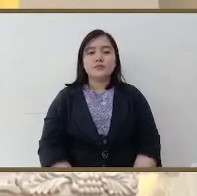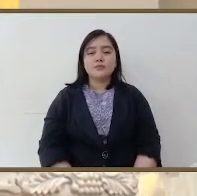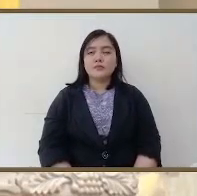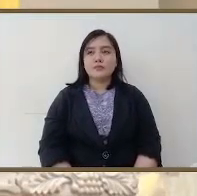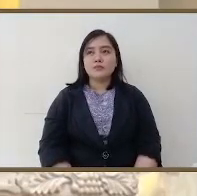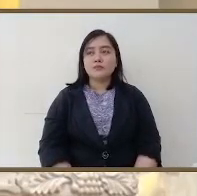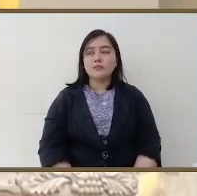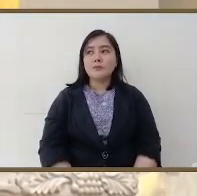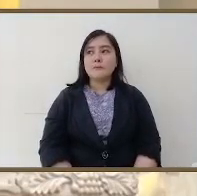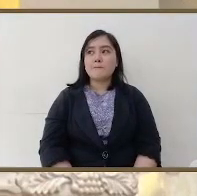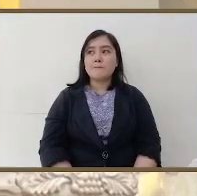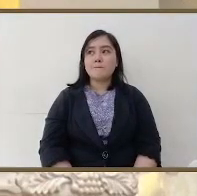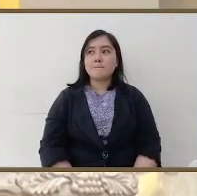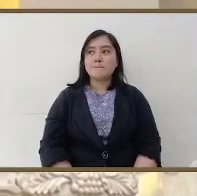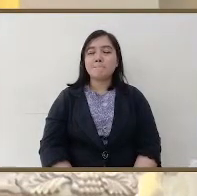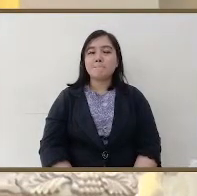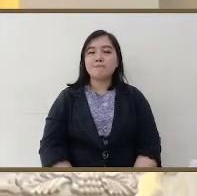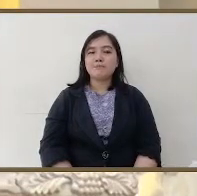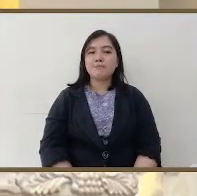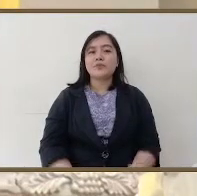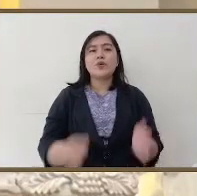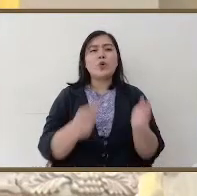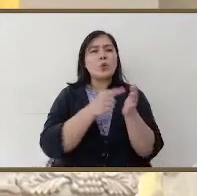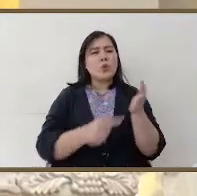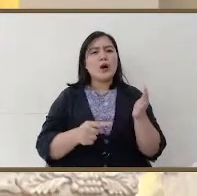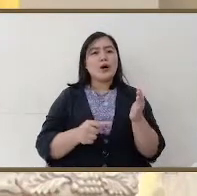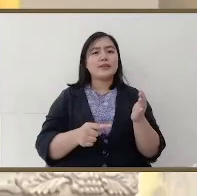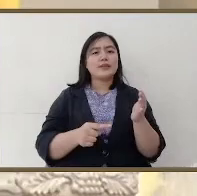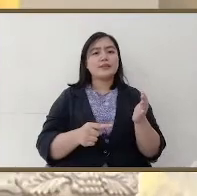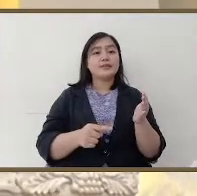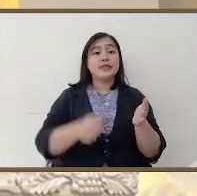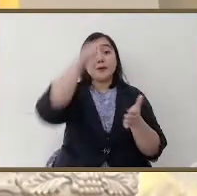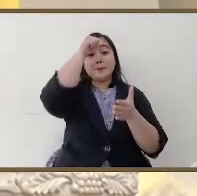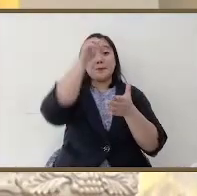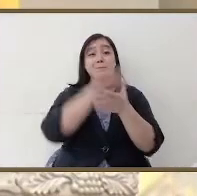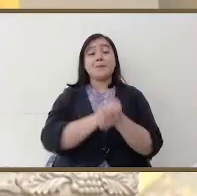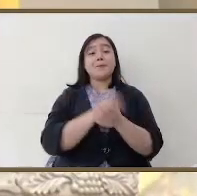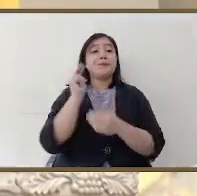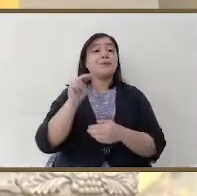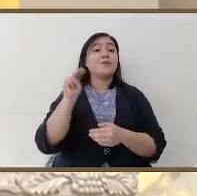what the man needs? Respect.